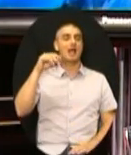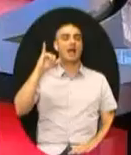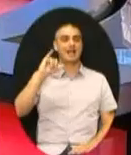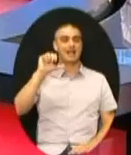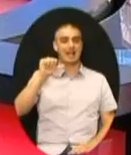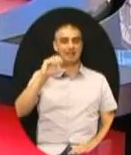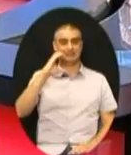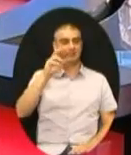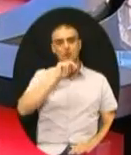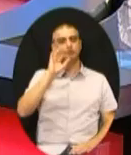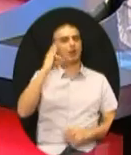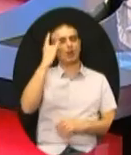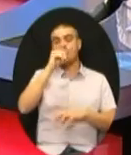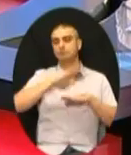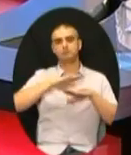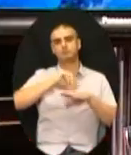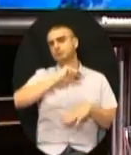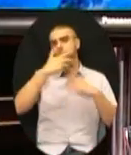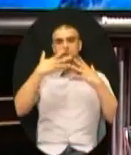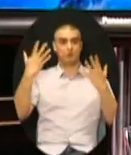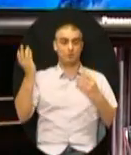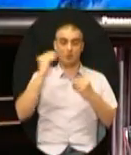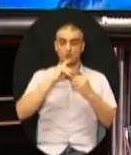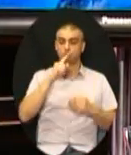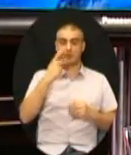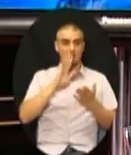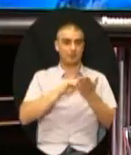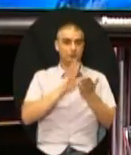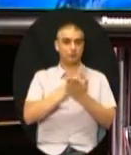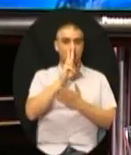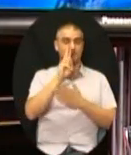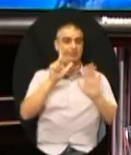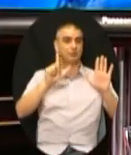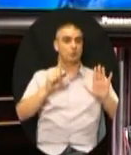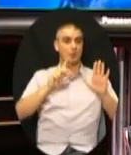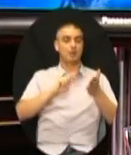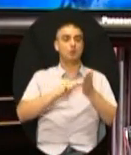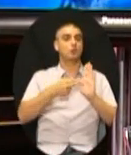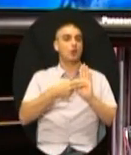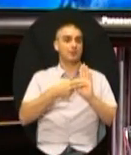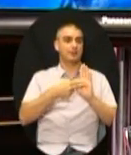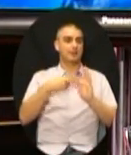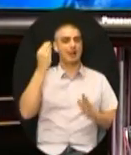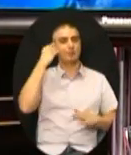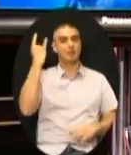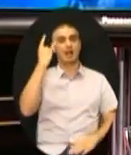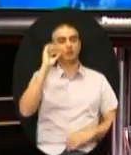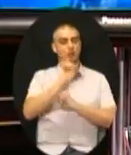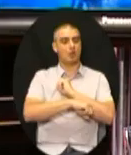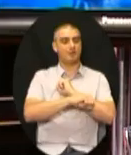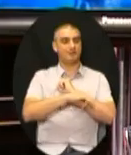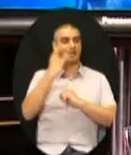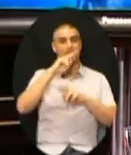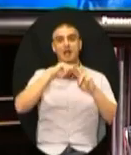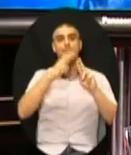כנס בנושא חלל, של טובי המומחים. ובעוד שנה, ב-12 ביולי, תוכנית לימודי החלל של אוניברסיטת